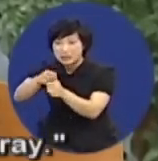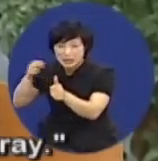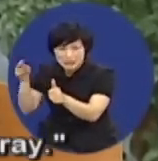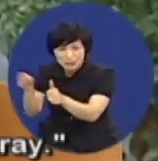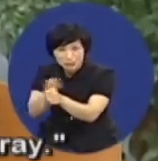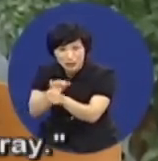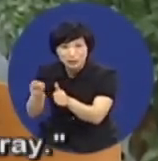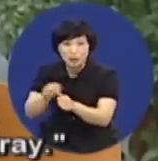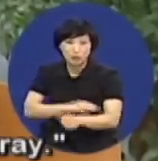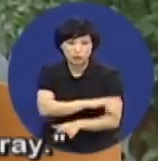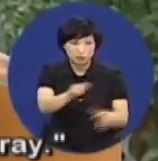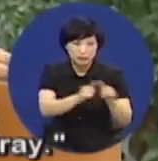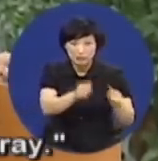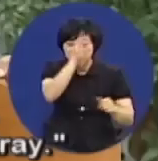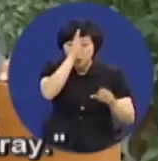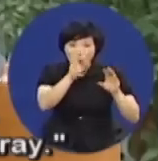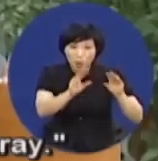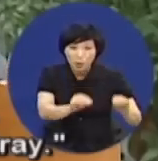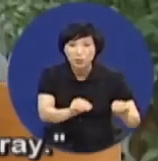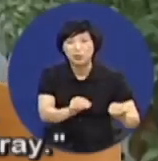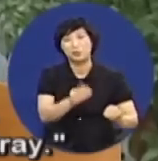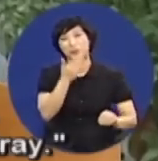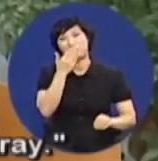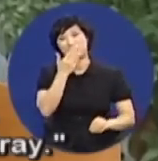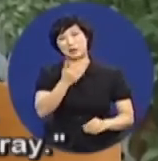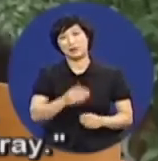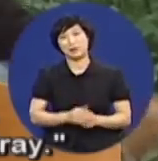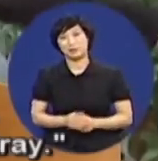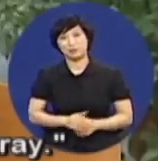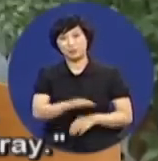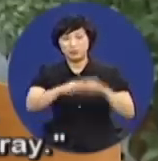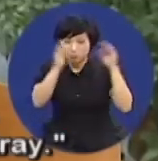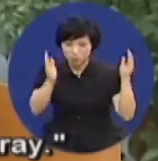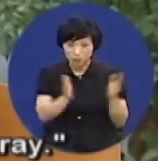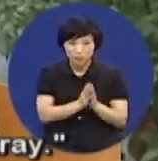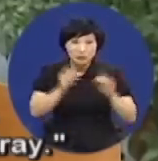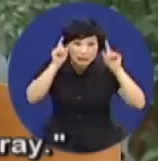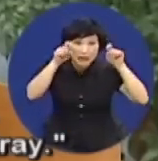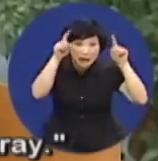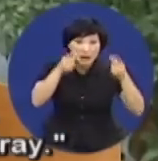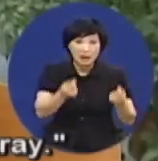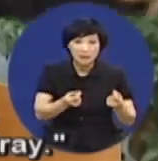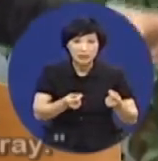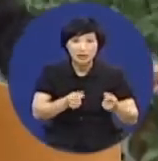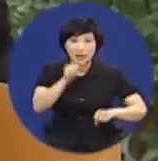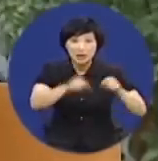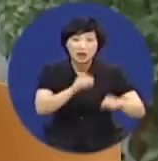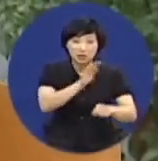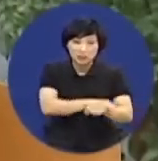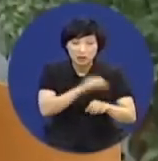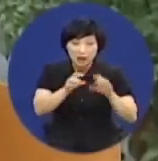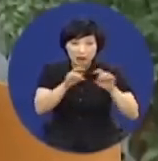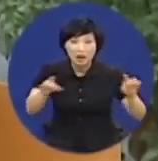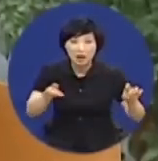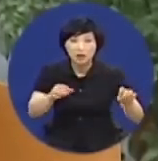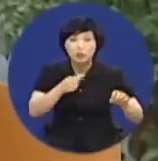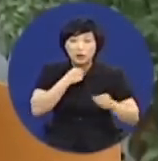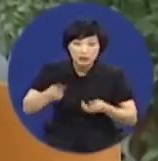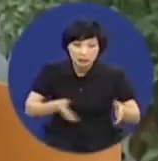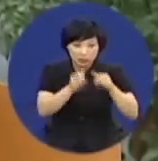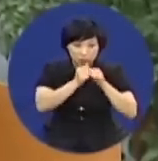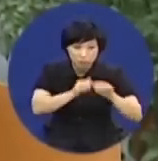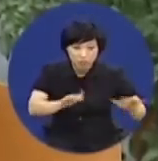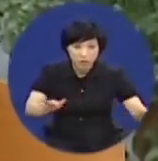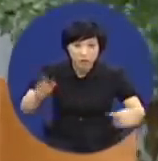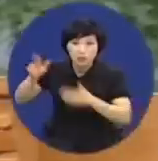によって私たちは癒された。私たちは皆羊のようにさまよい、おのおの